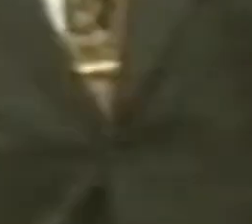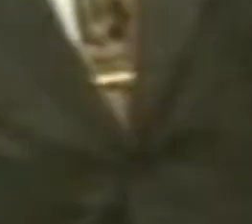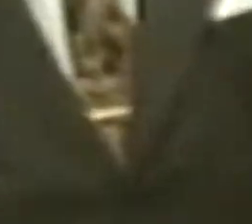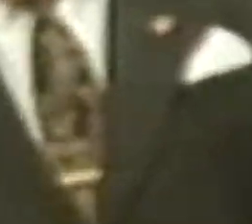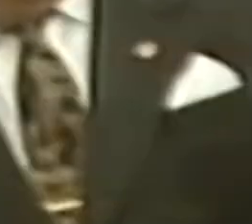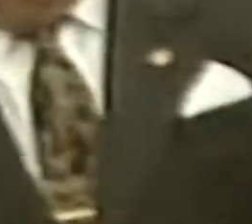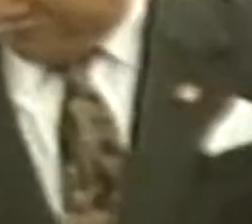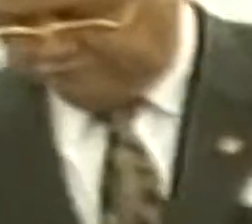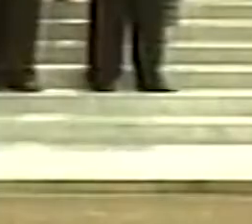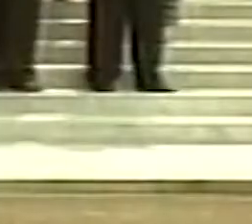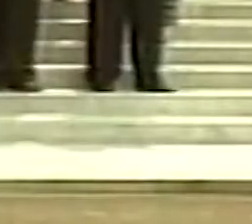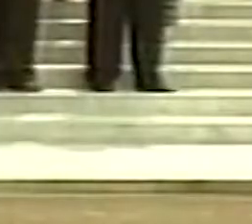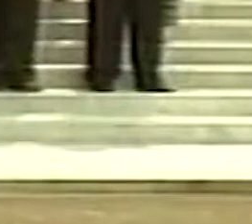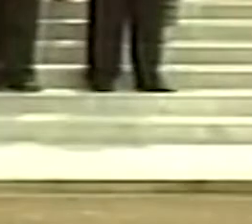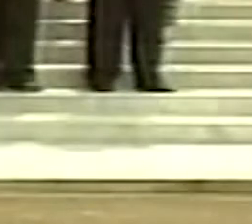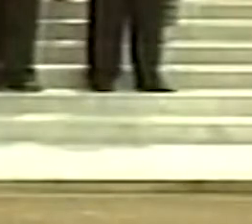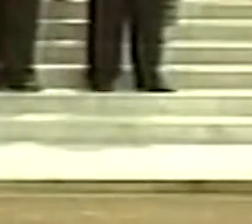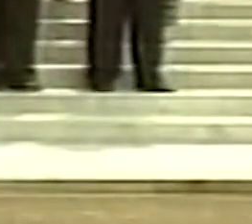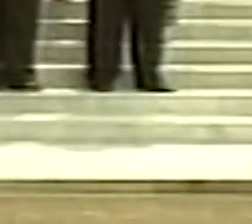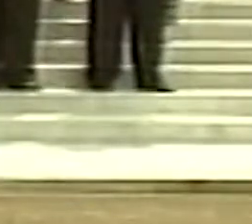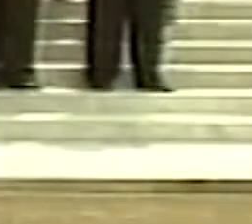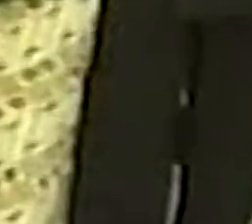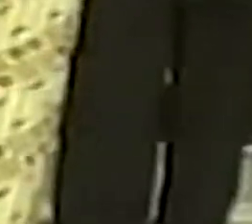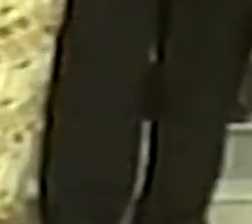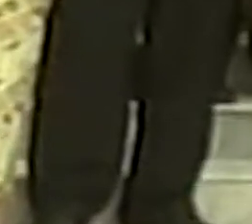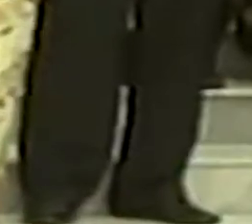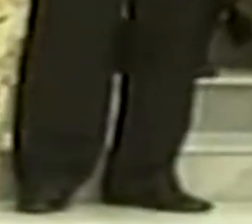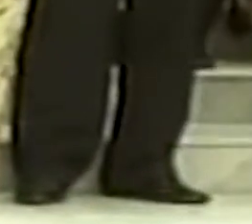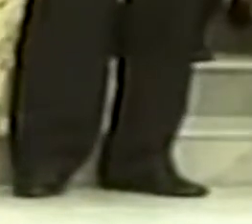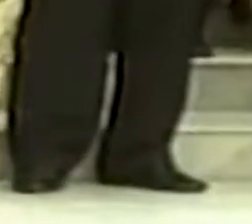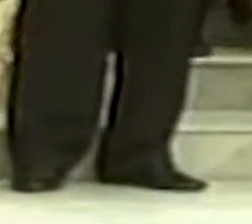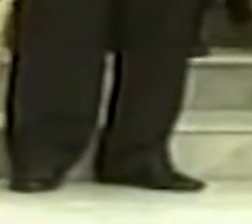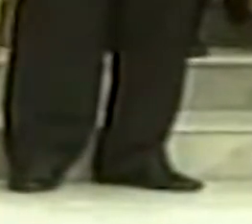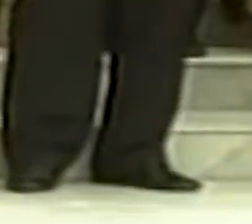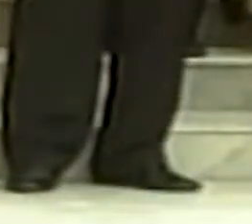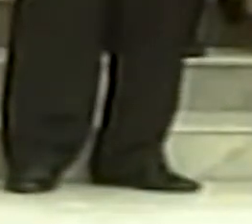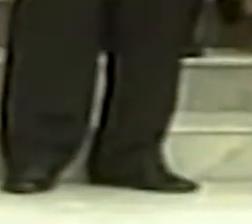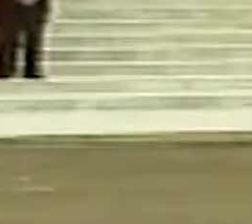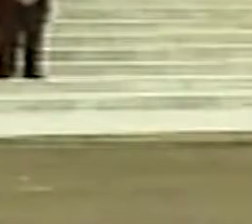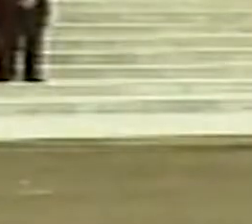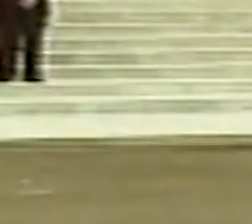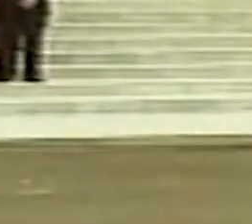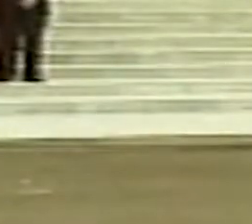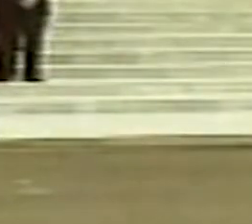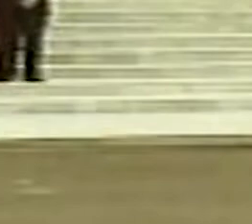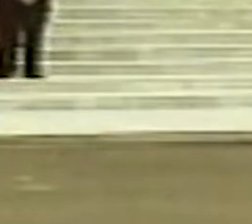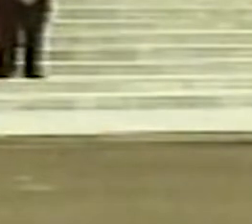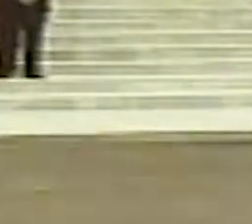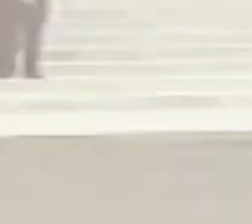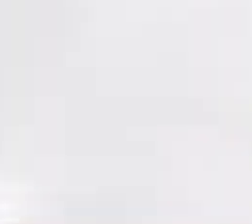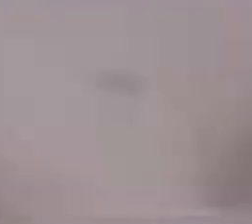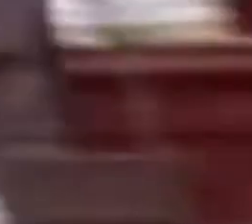B.J. Habibie menjadi Presiden Republik Indonesia ketiga menggantikan Soeharto yang mengundurkan diri pada 21 Mei